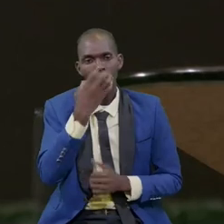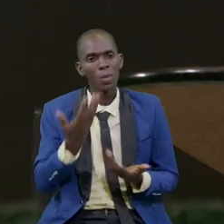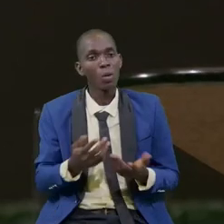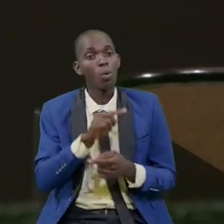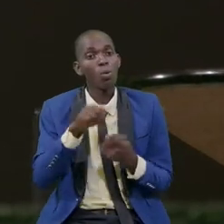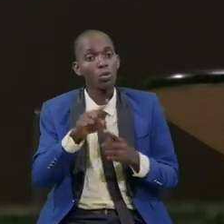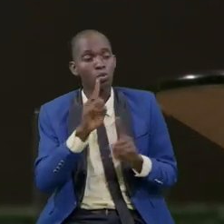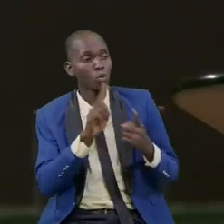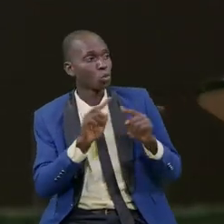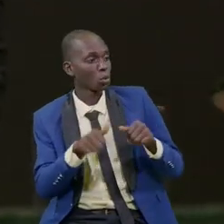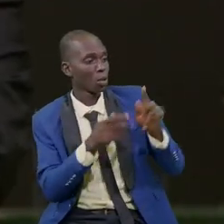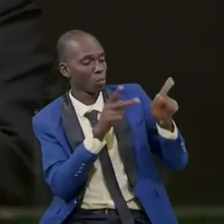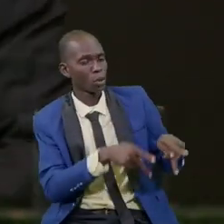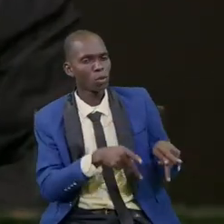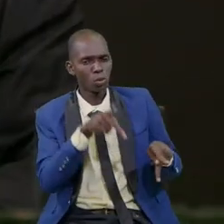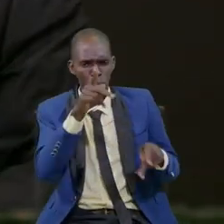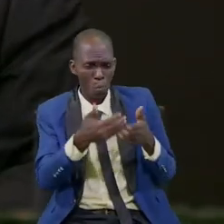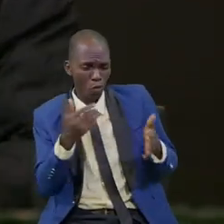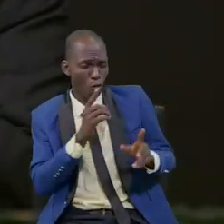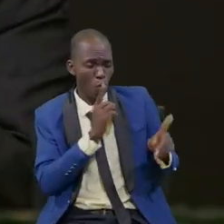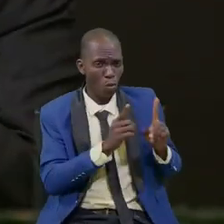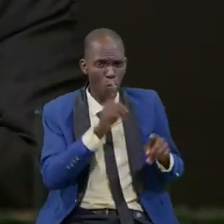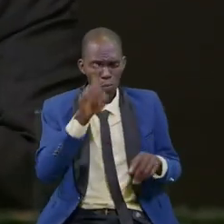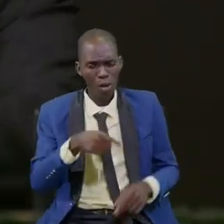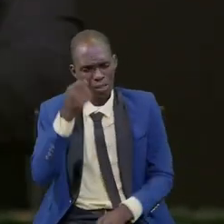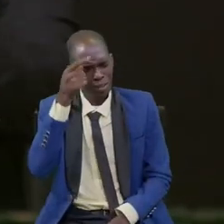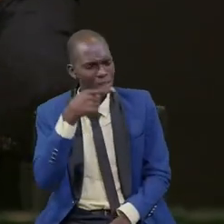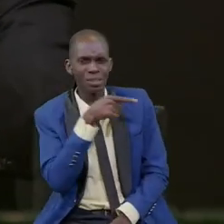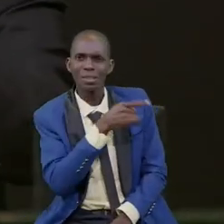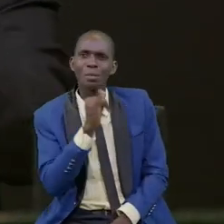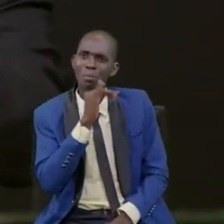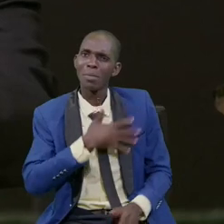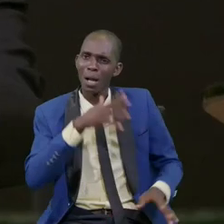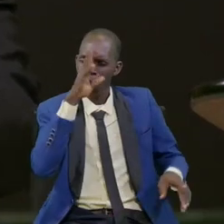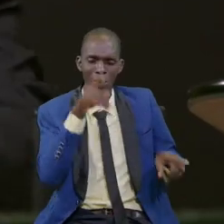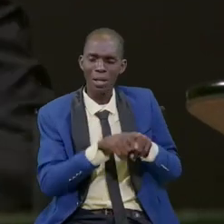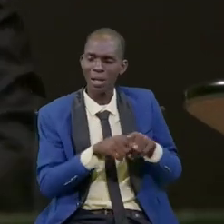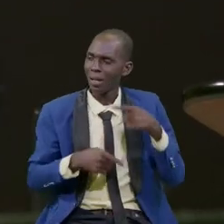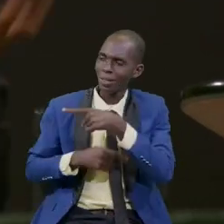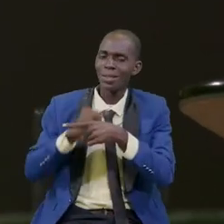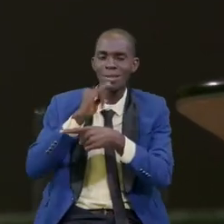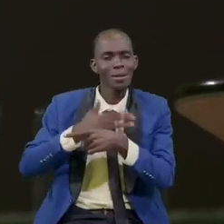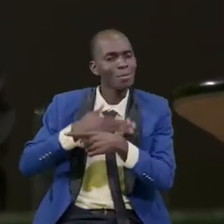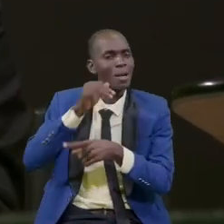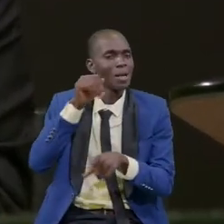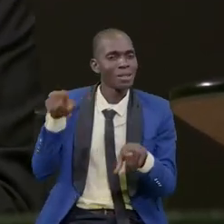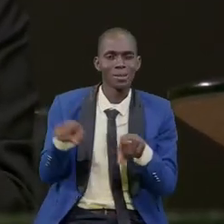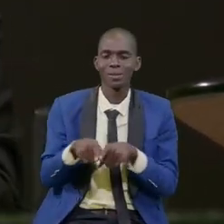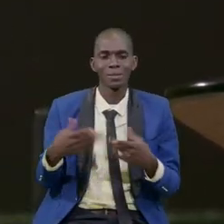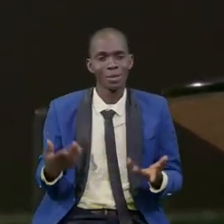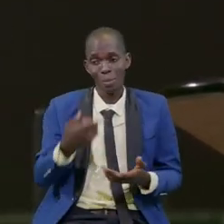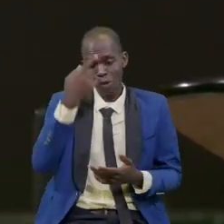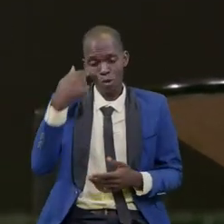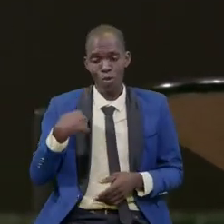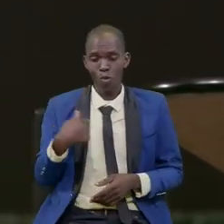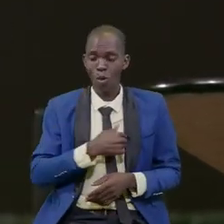l'autre personne avant de parler, comprenez. Il est mon frère, elle est ma sœur. Parce que nous sommes membres